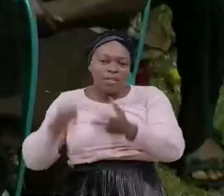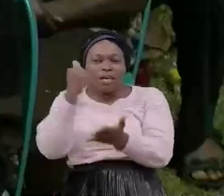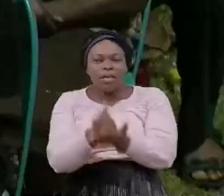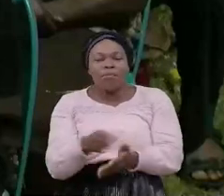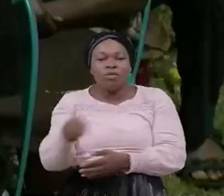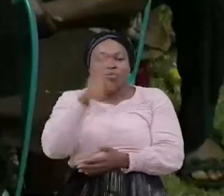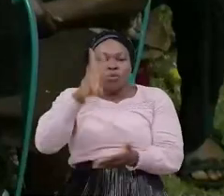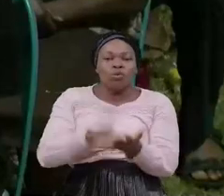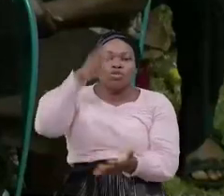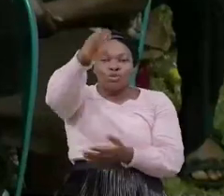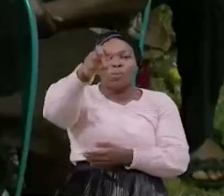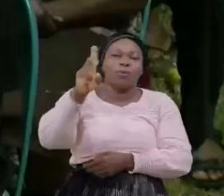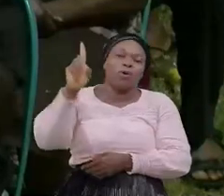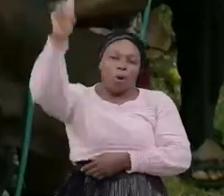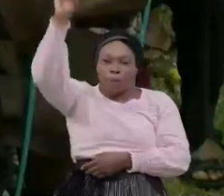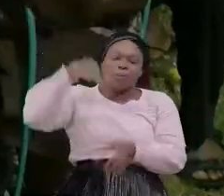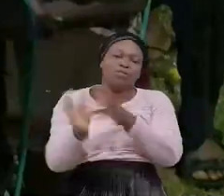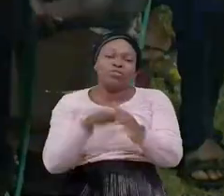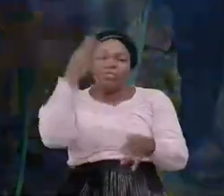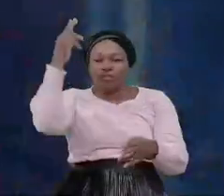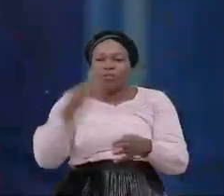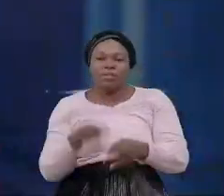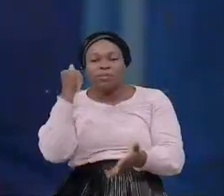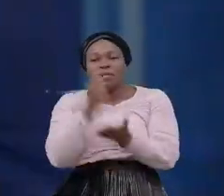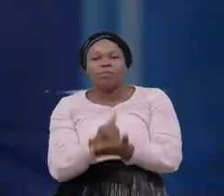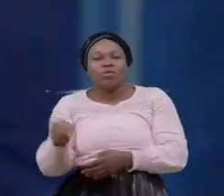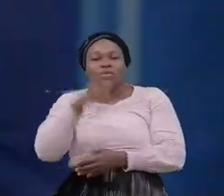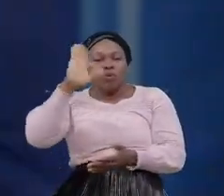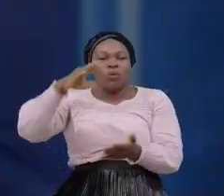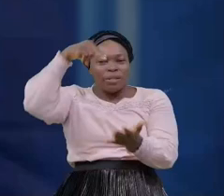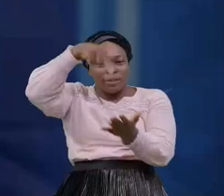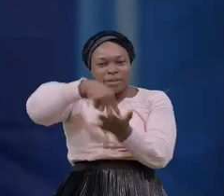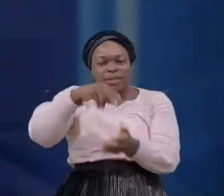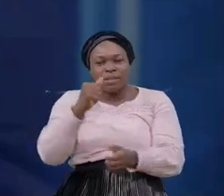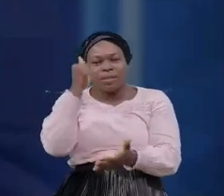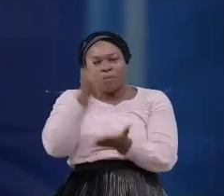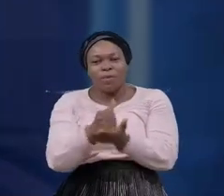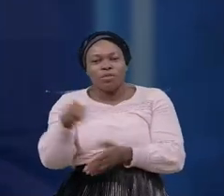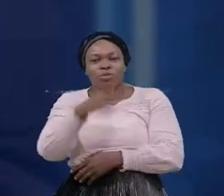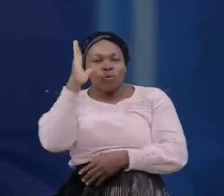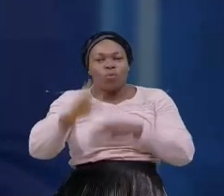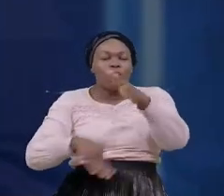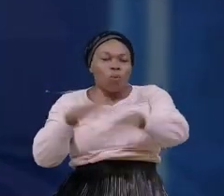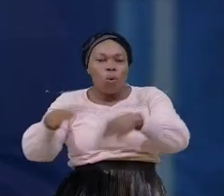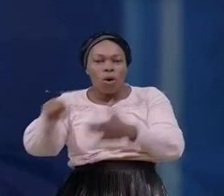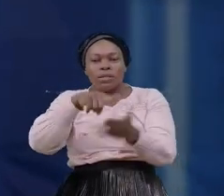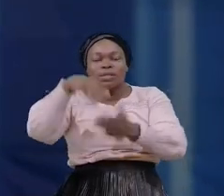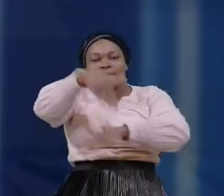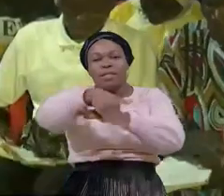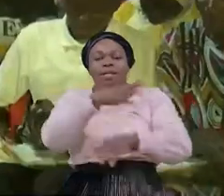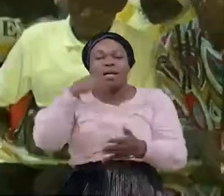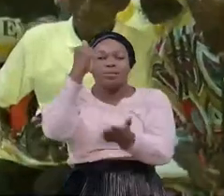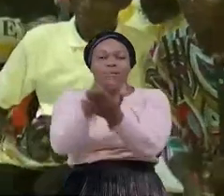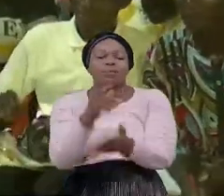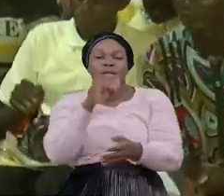bondir, sauter. Vous allez vous tenir debout. Vous allez marcher. Ce soir, la confirmation